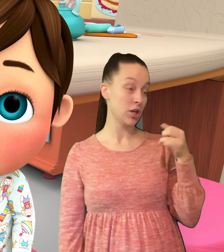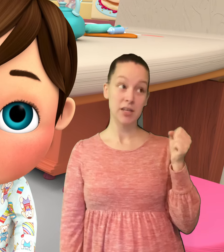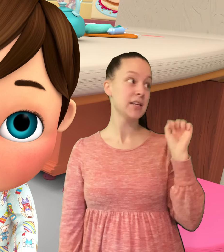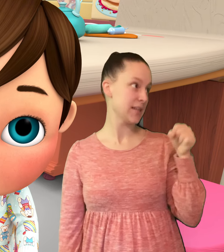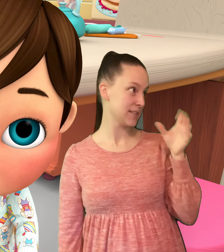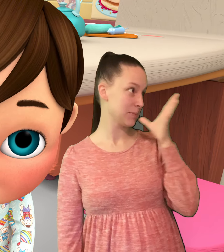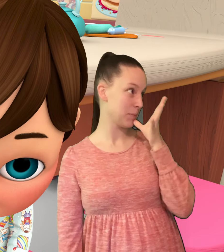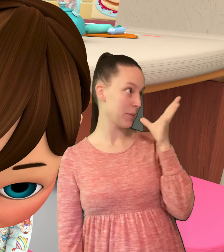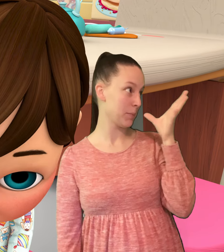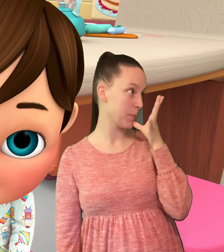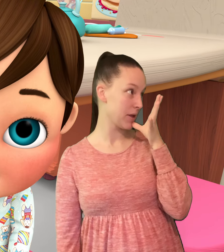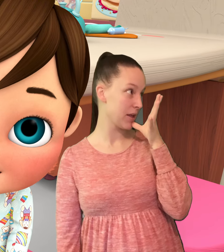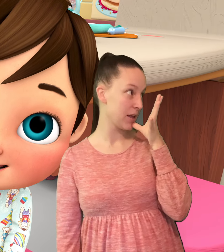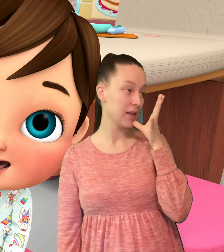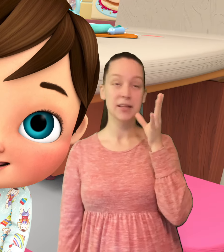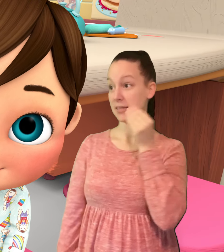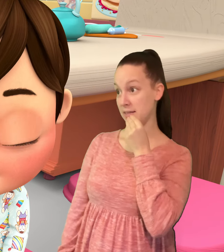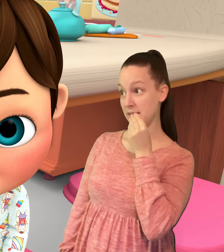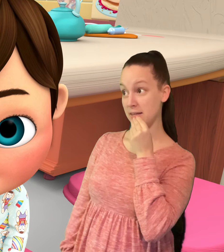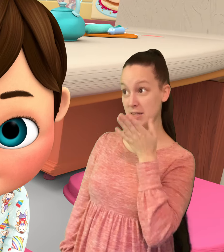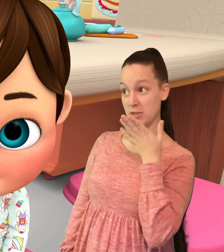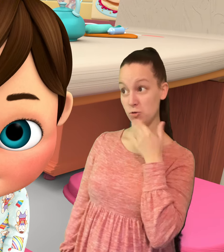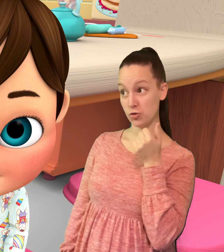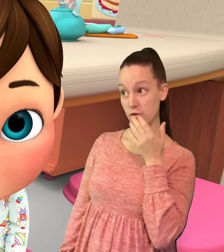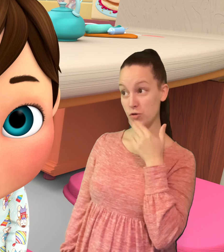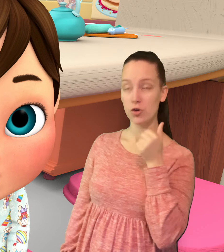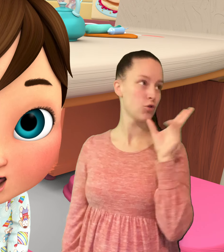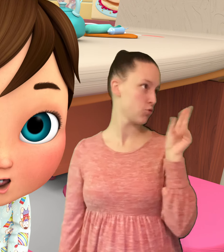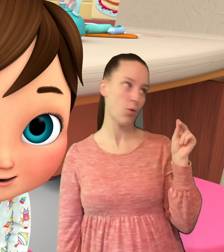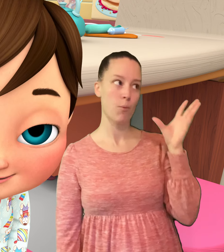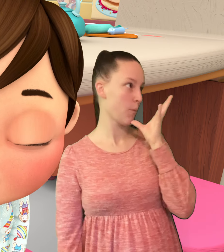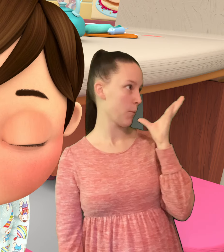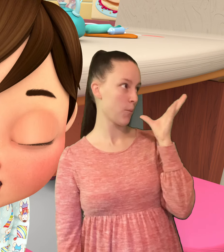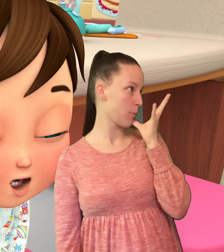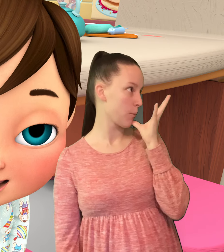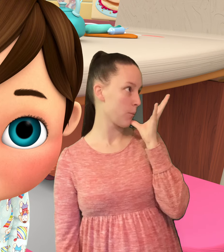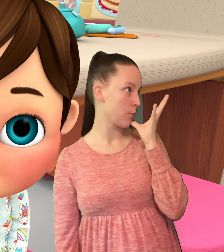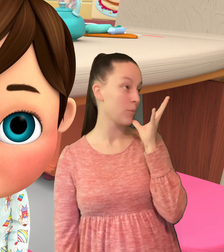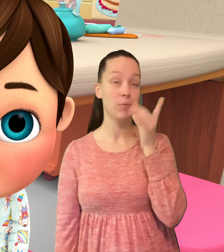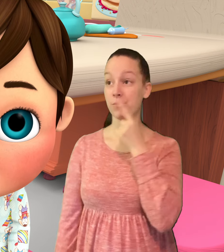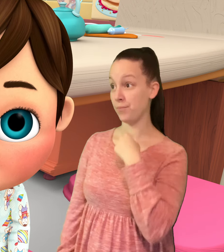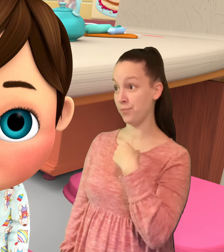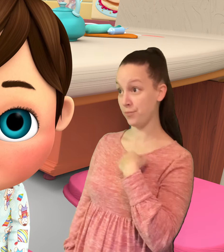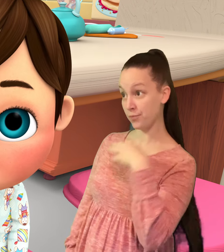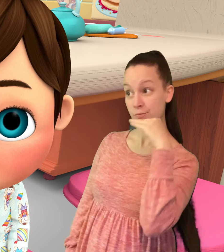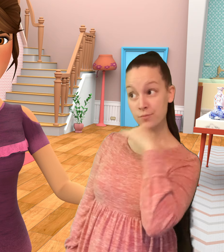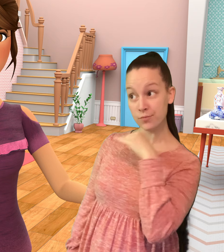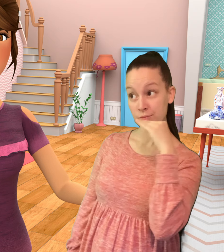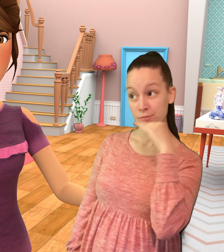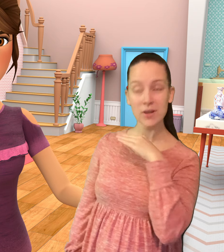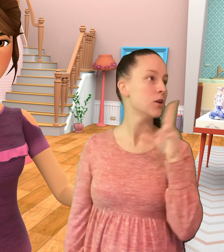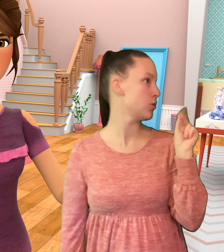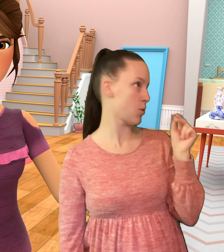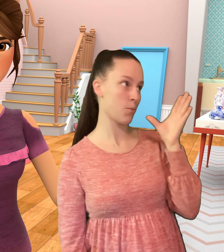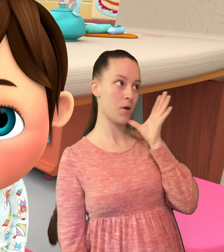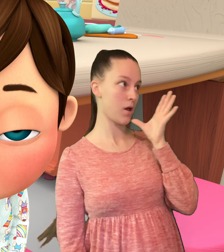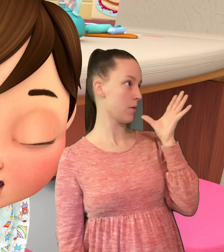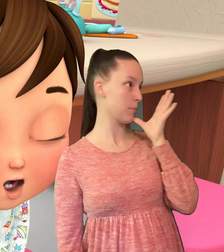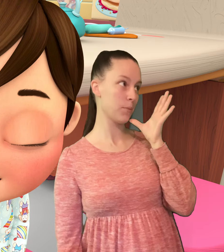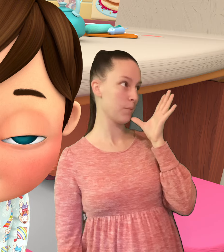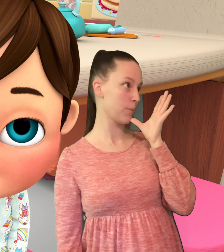ジョニージョニーはいママお砂糖食べたいえママ嘘つい